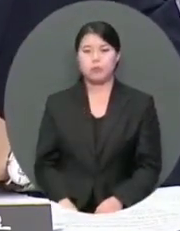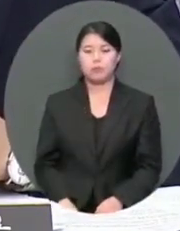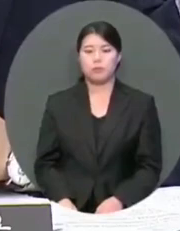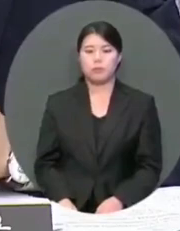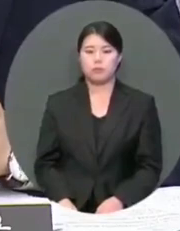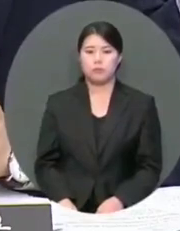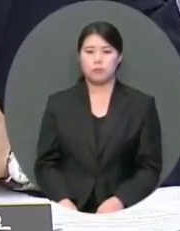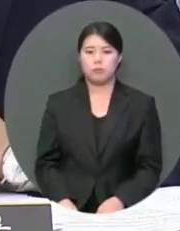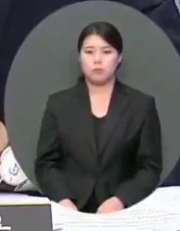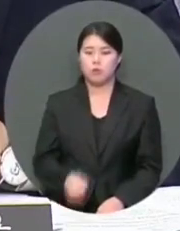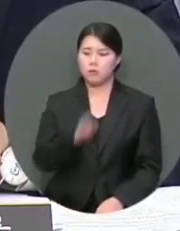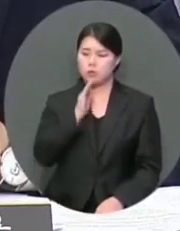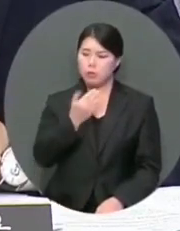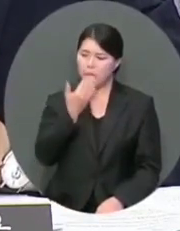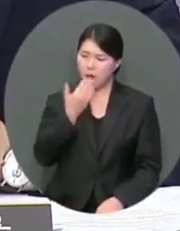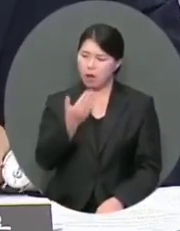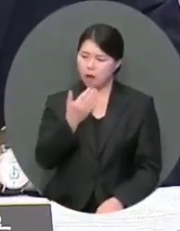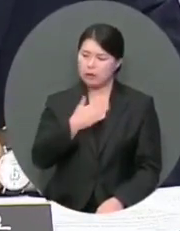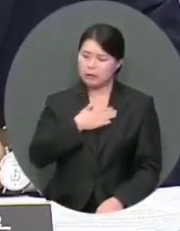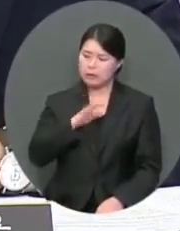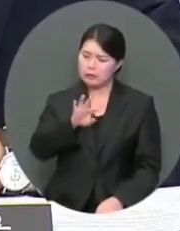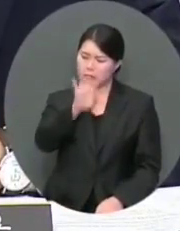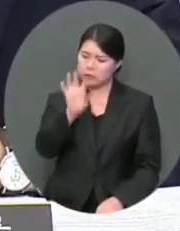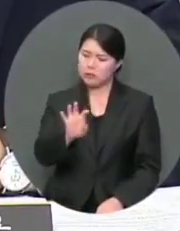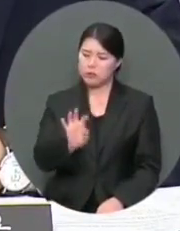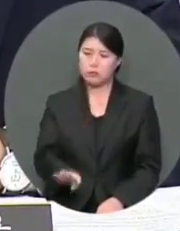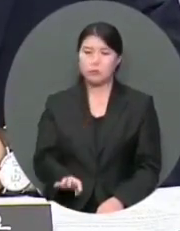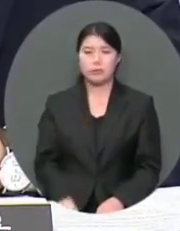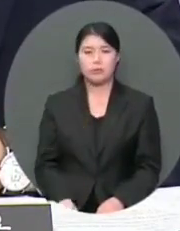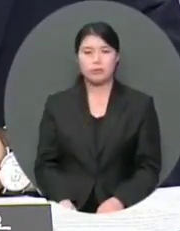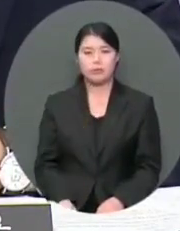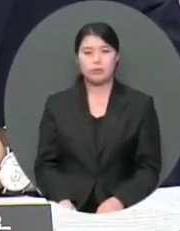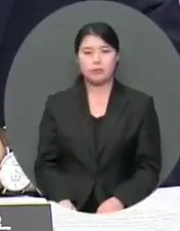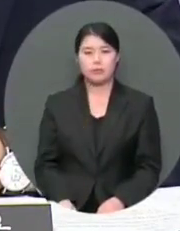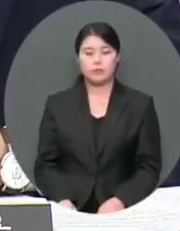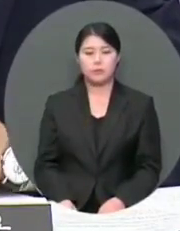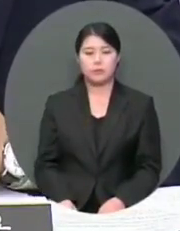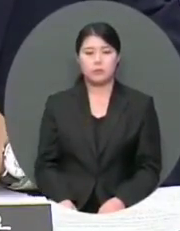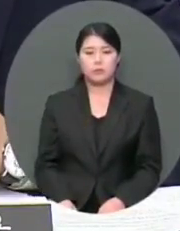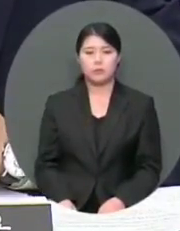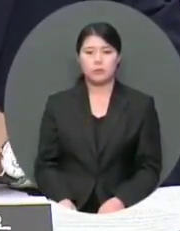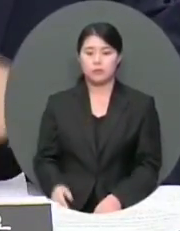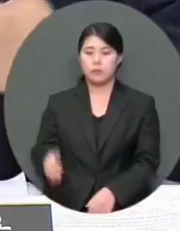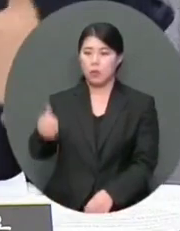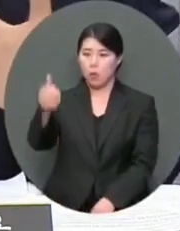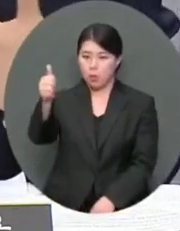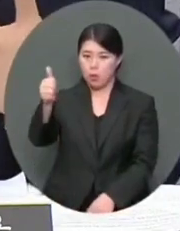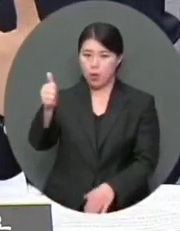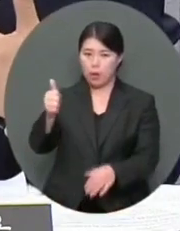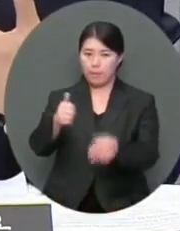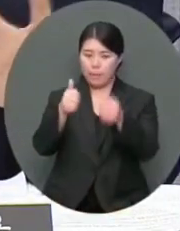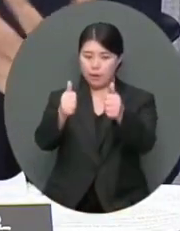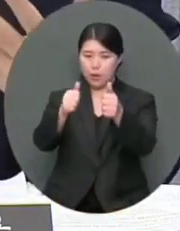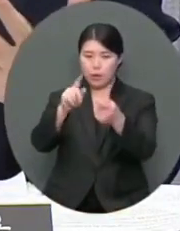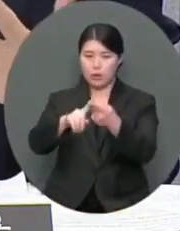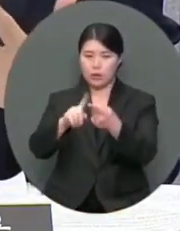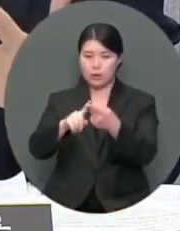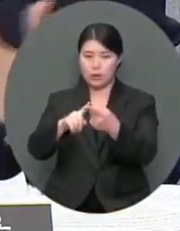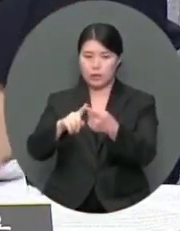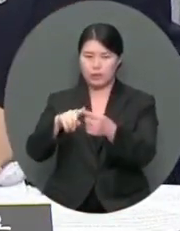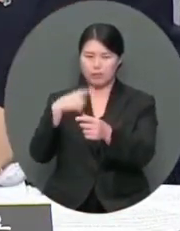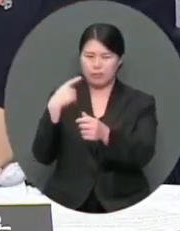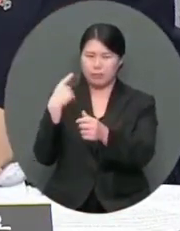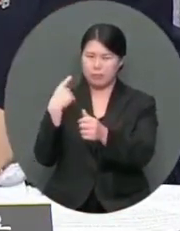이게 가능한 건가 하는 생각이 저는 많이 들었어요. 이거는 제가 후보자의 어떤 판결을 비판적으로 본다는